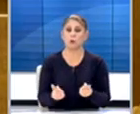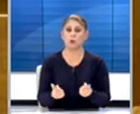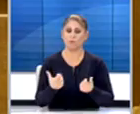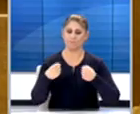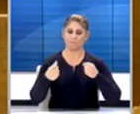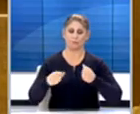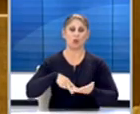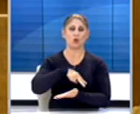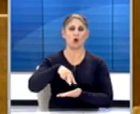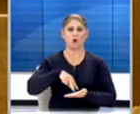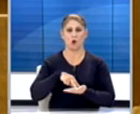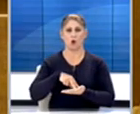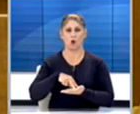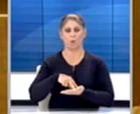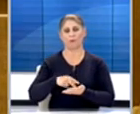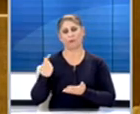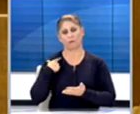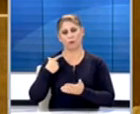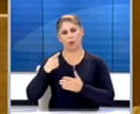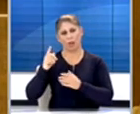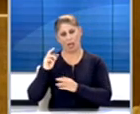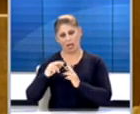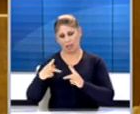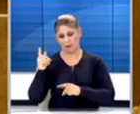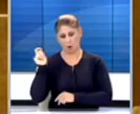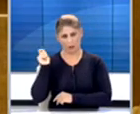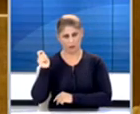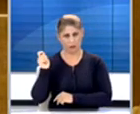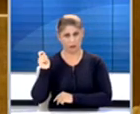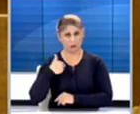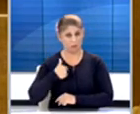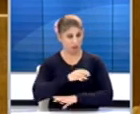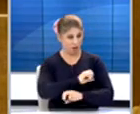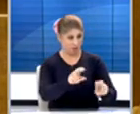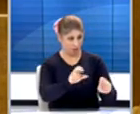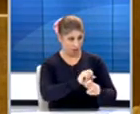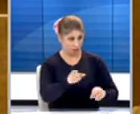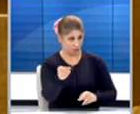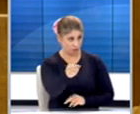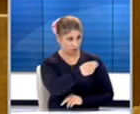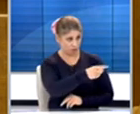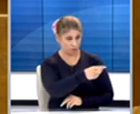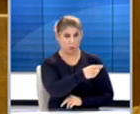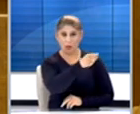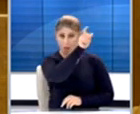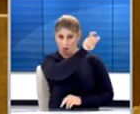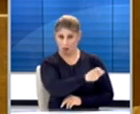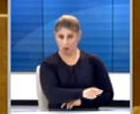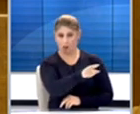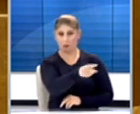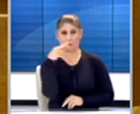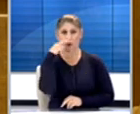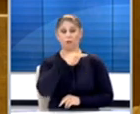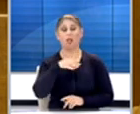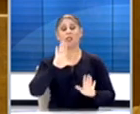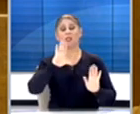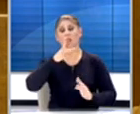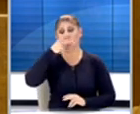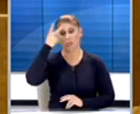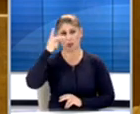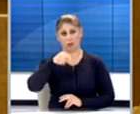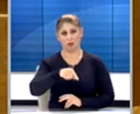αντιπολίτευσης. Θα θέλαμε να τον ενημερώσουμε ότι δεν δικαιούται πρώτον να